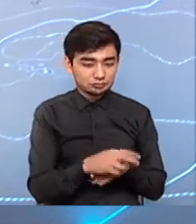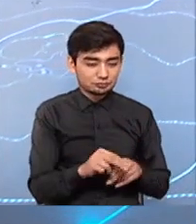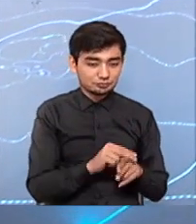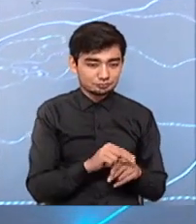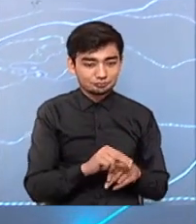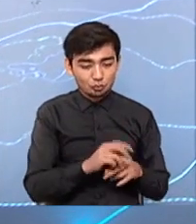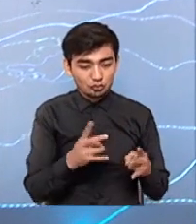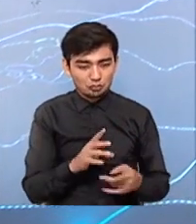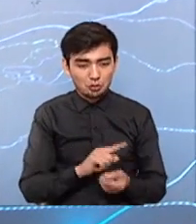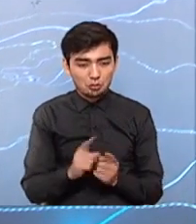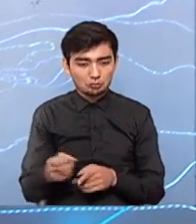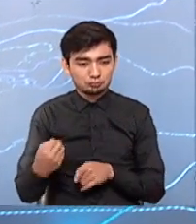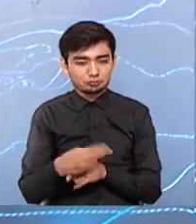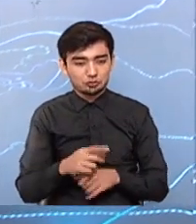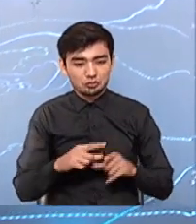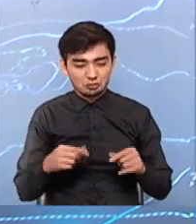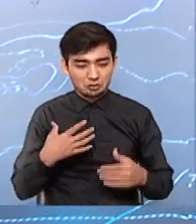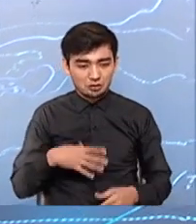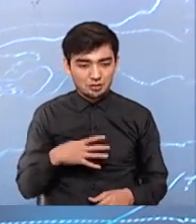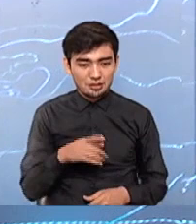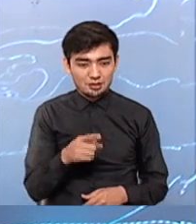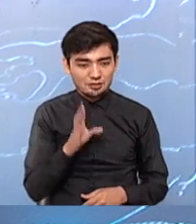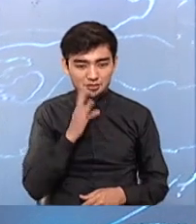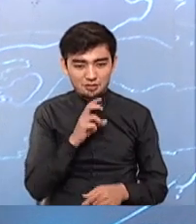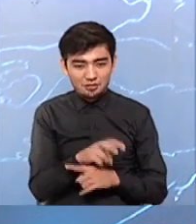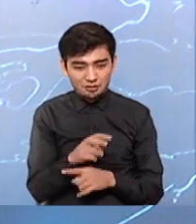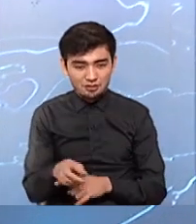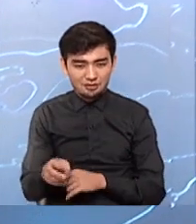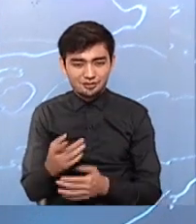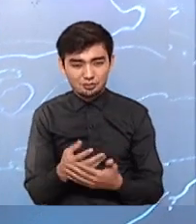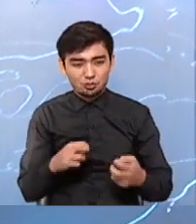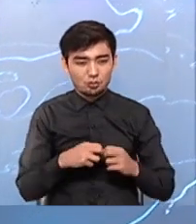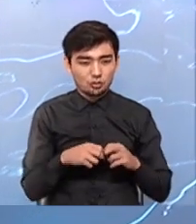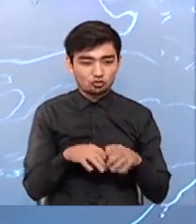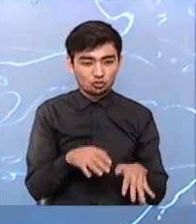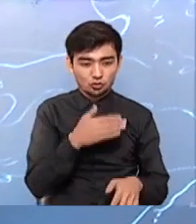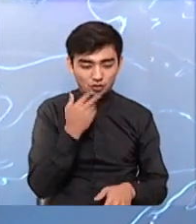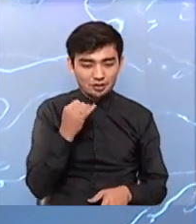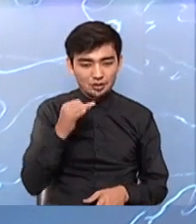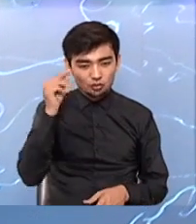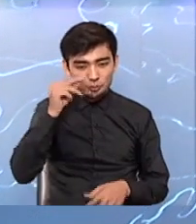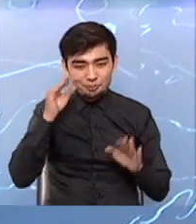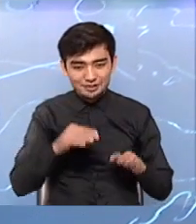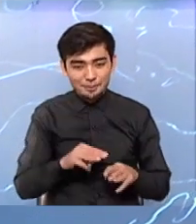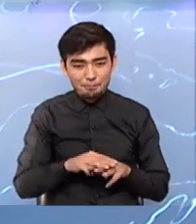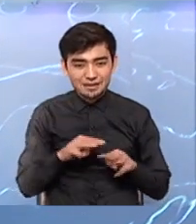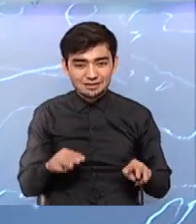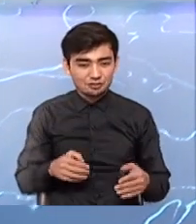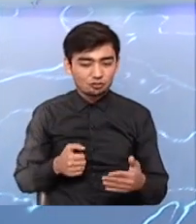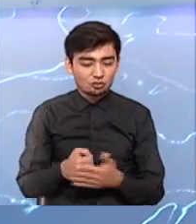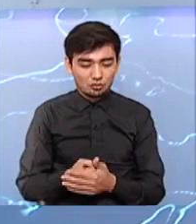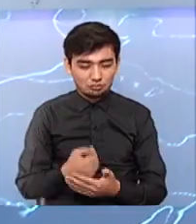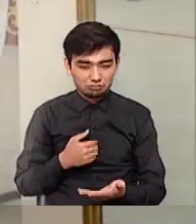ұстатты дейді. Осыған дейін талай табалдырықты тоздырған ана мәселесі шешілмегендіктен оқу ағарту министрлігіне дейін